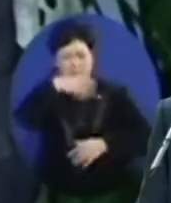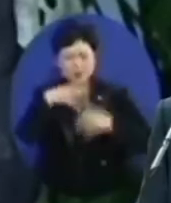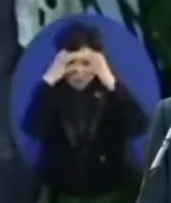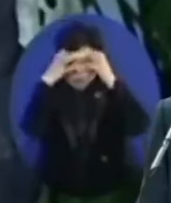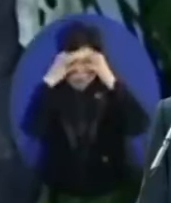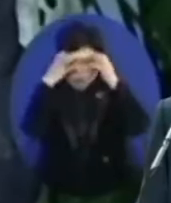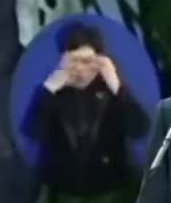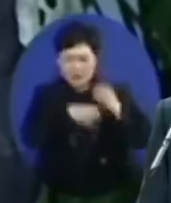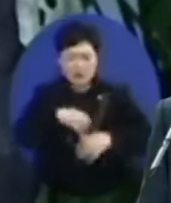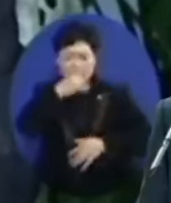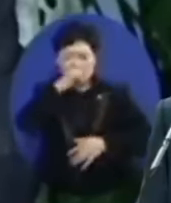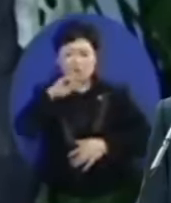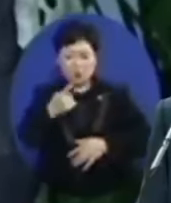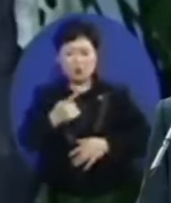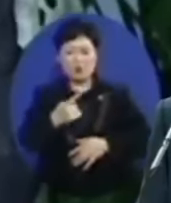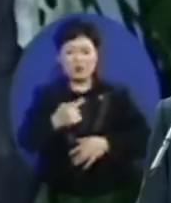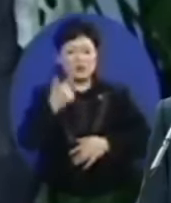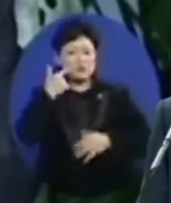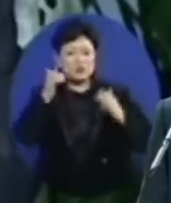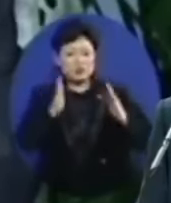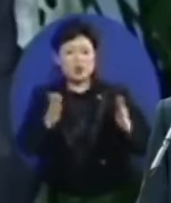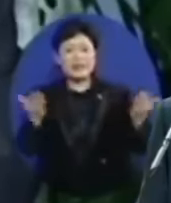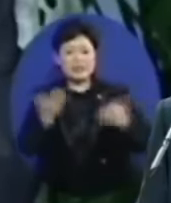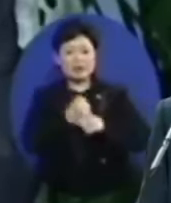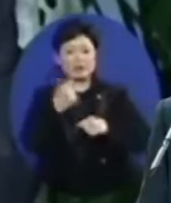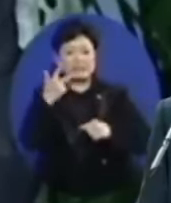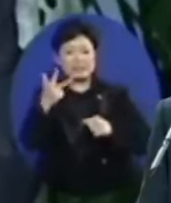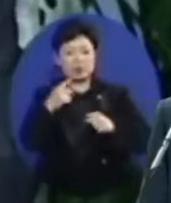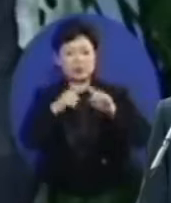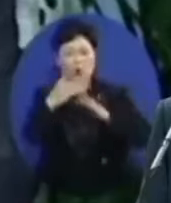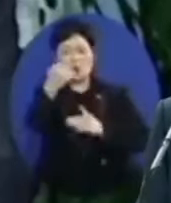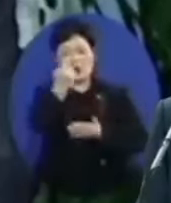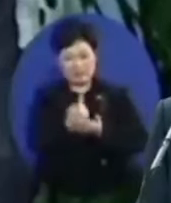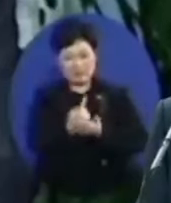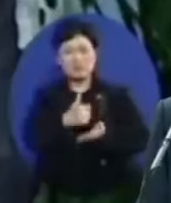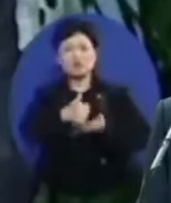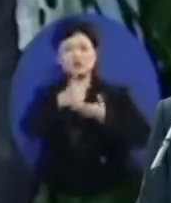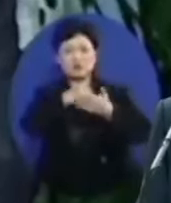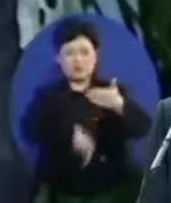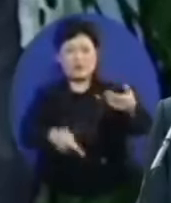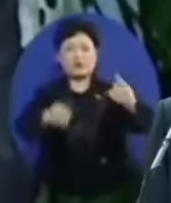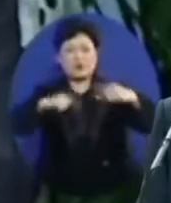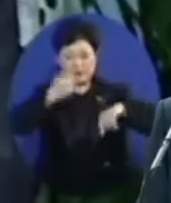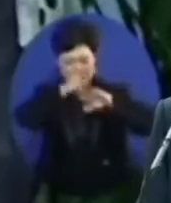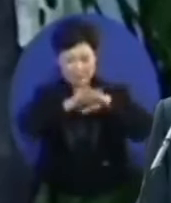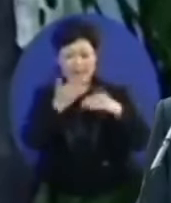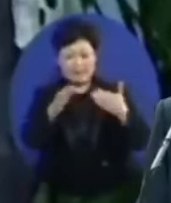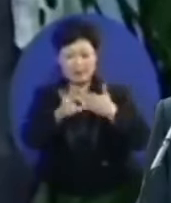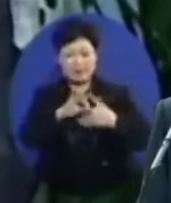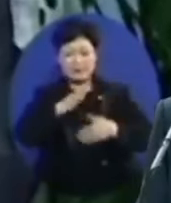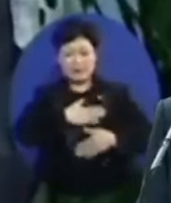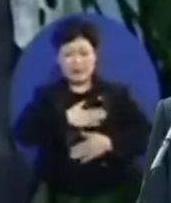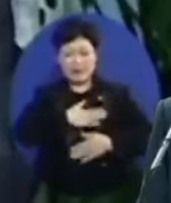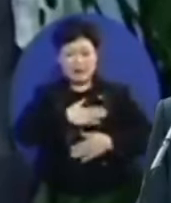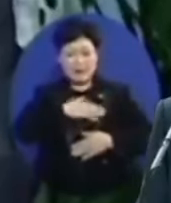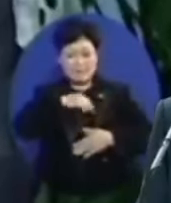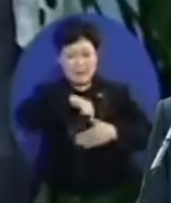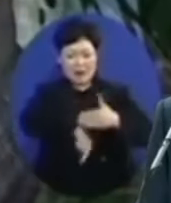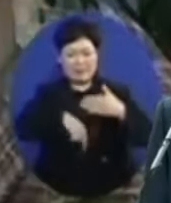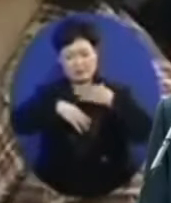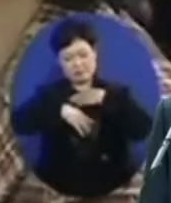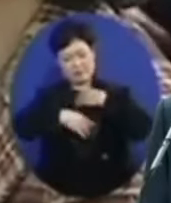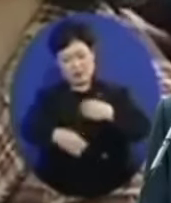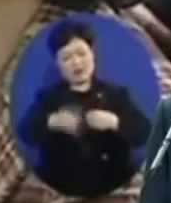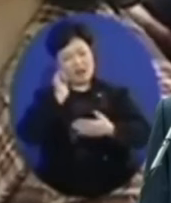고통스럽고 괴로워도 여섯 해 동안 일하고 열흘째 교회에 나와서 주님 품에 들어오면 내가 알 수 없이 마음에 휴식을 얻게